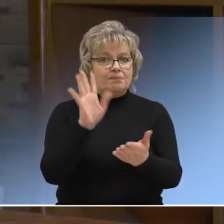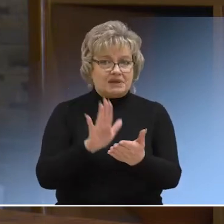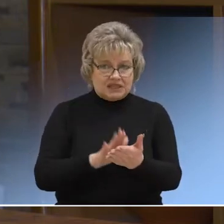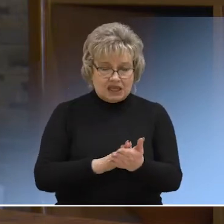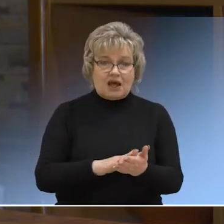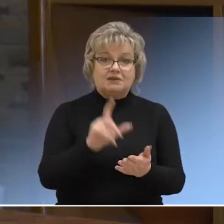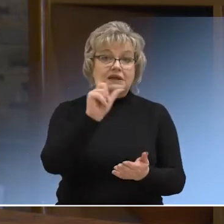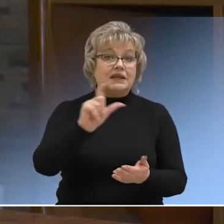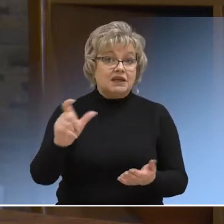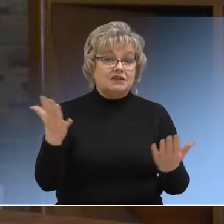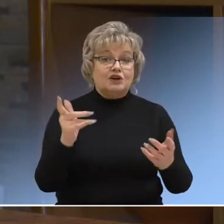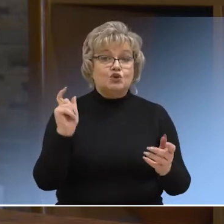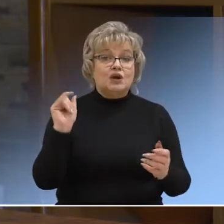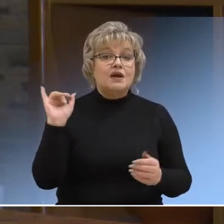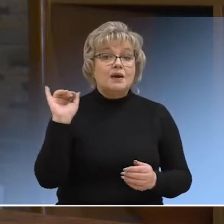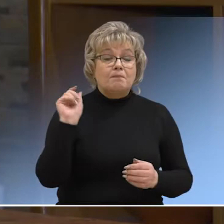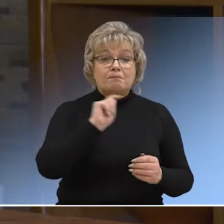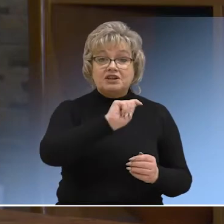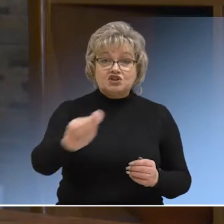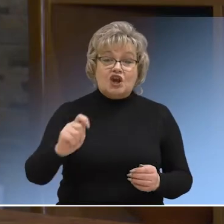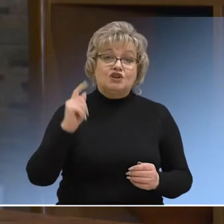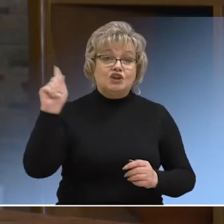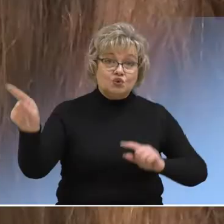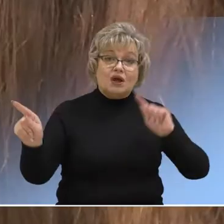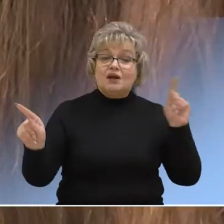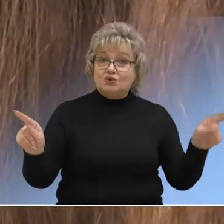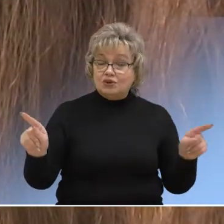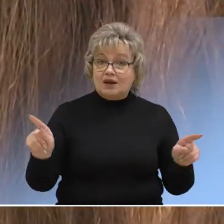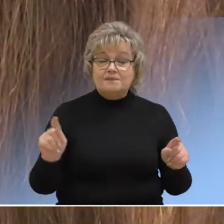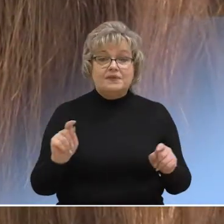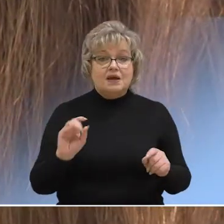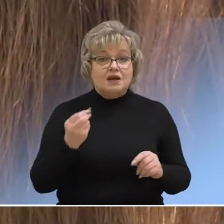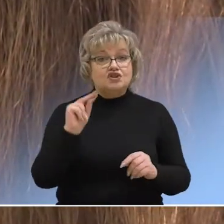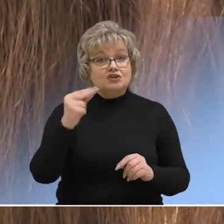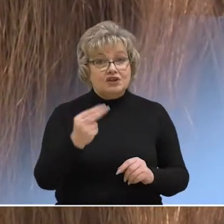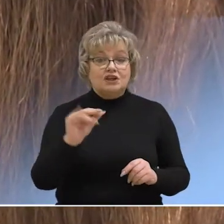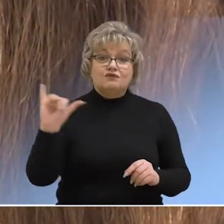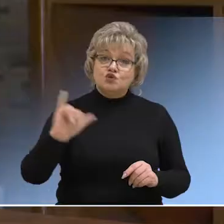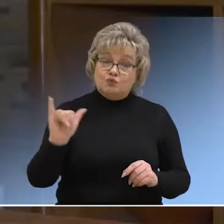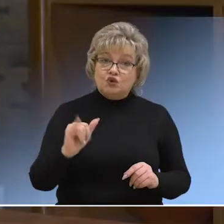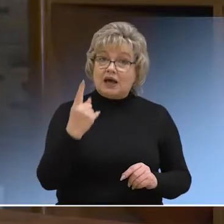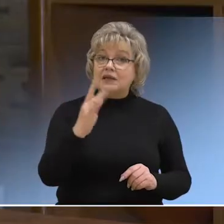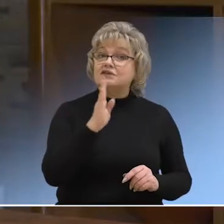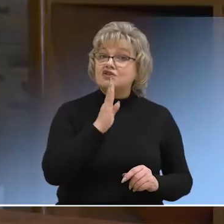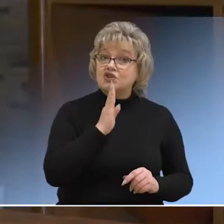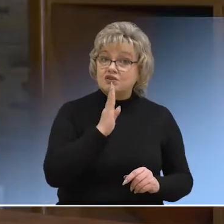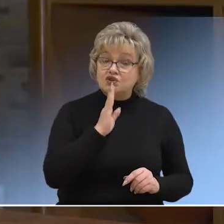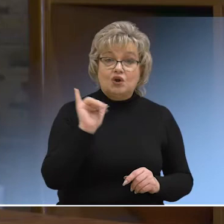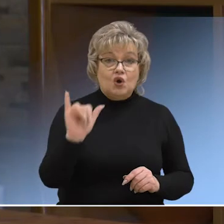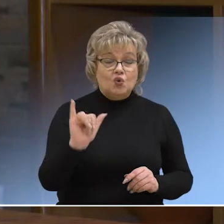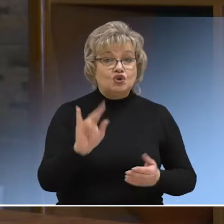постоянных, так сказать, клиентов, которые приезжают и в один, и другой конец города, и по четвергам, и по субботам. И вот одна женщина, да, у